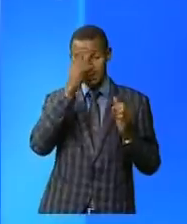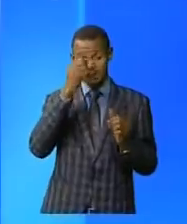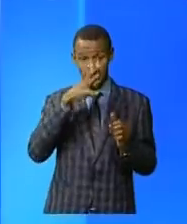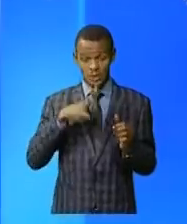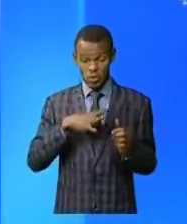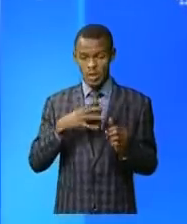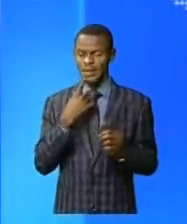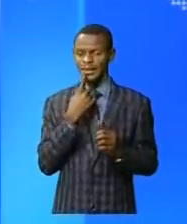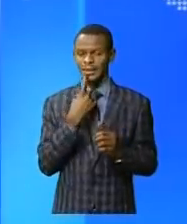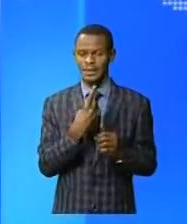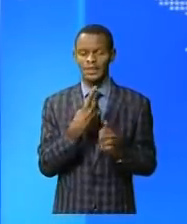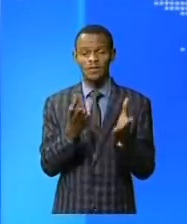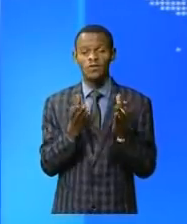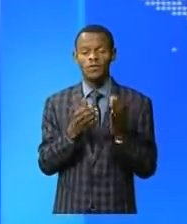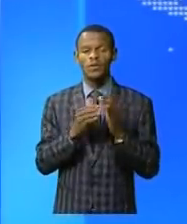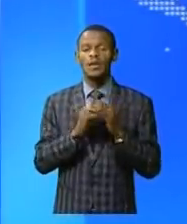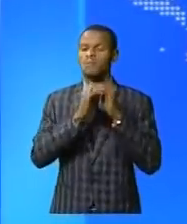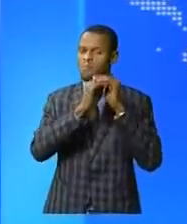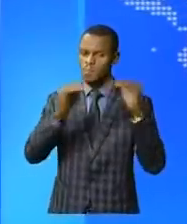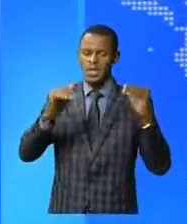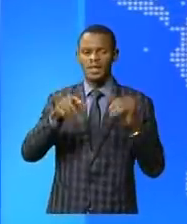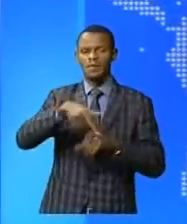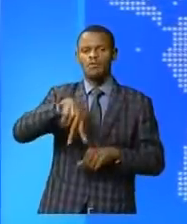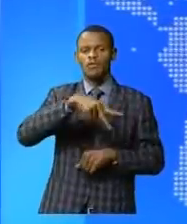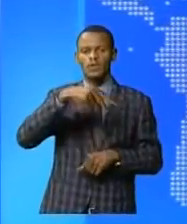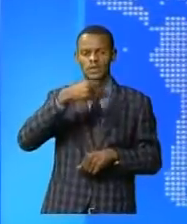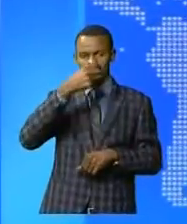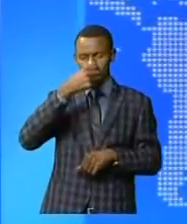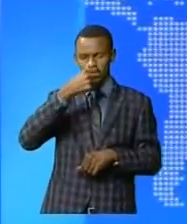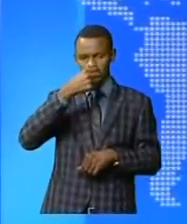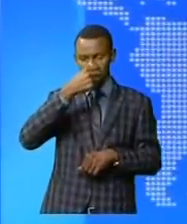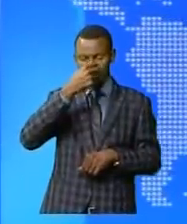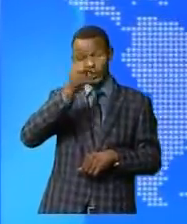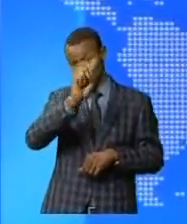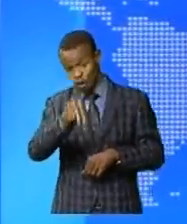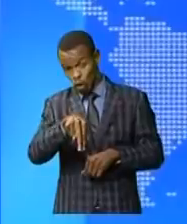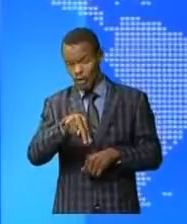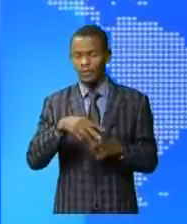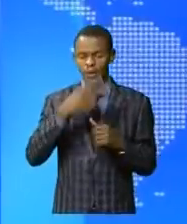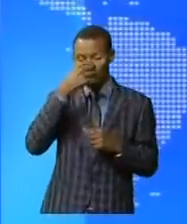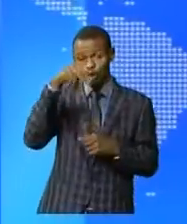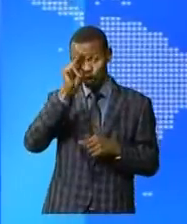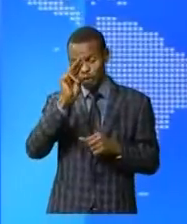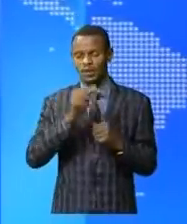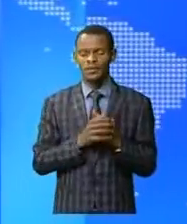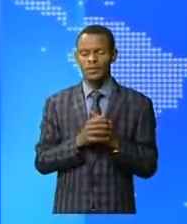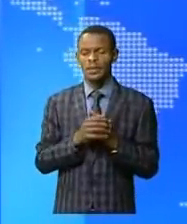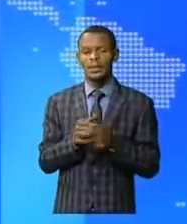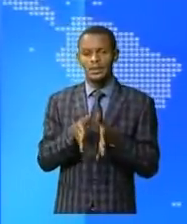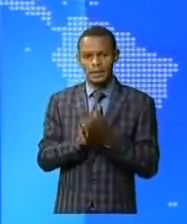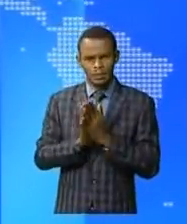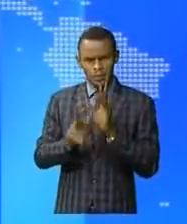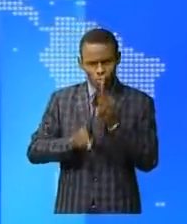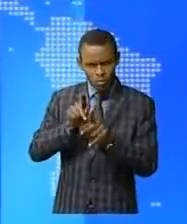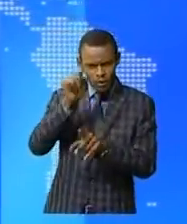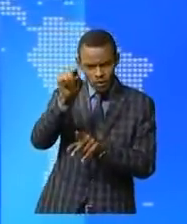de la province du Sud-Kivu. À cet effet, Albert Kiamalinga appelle la population d'Omwenga à la paix et à la